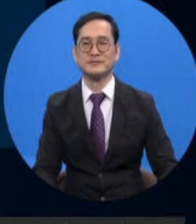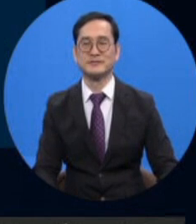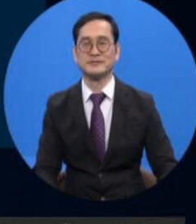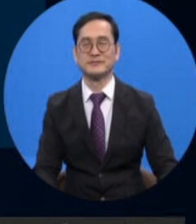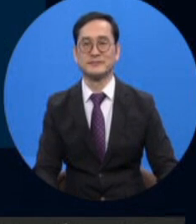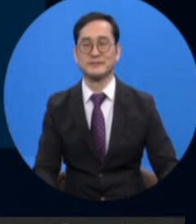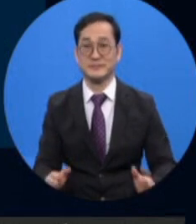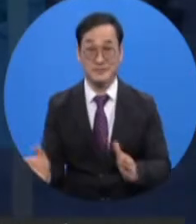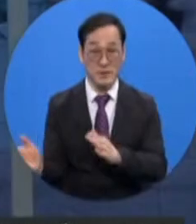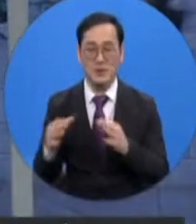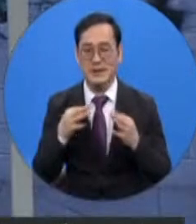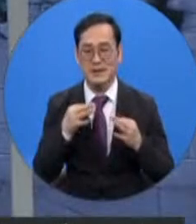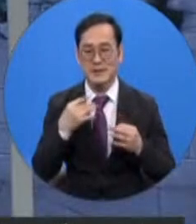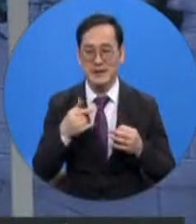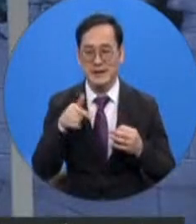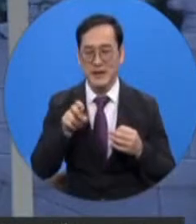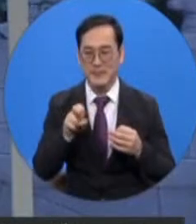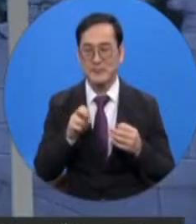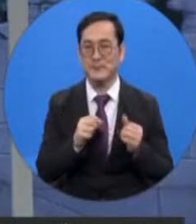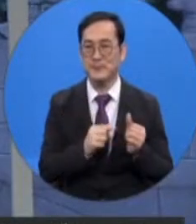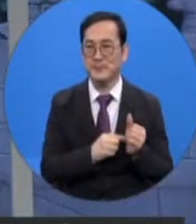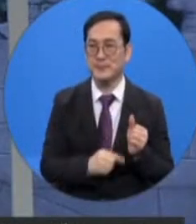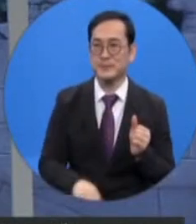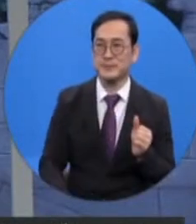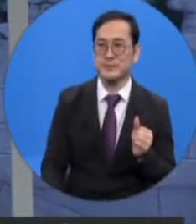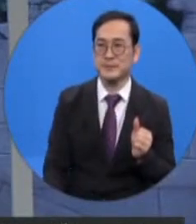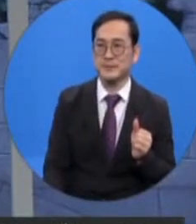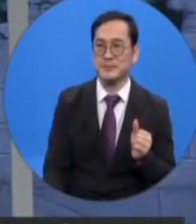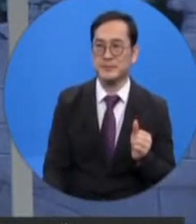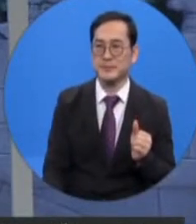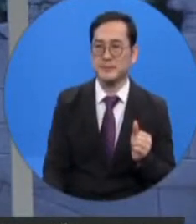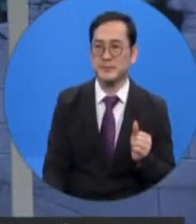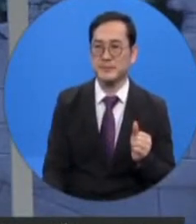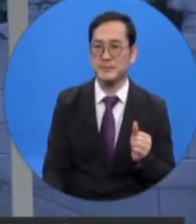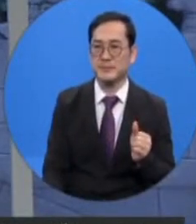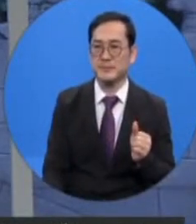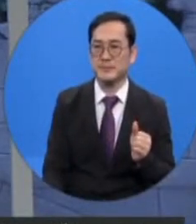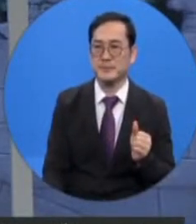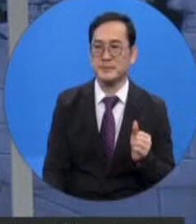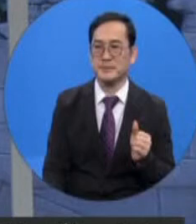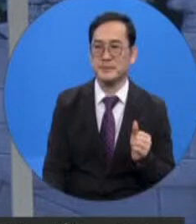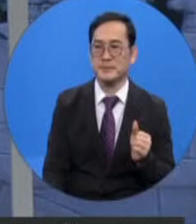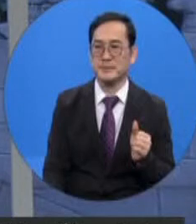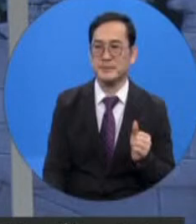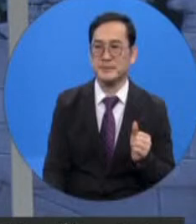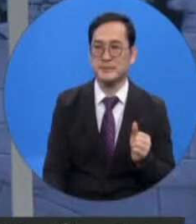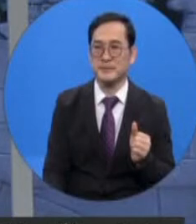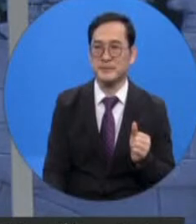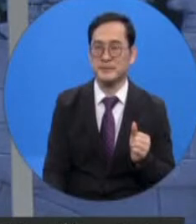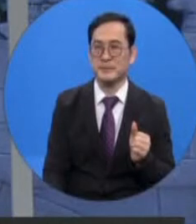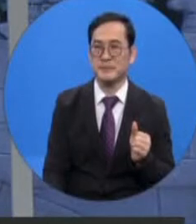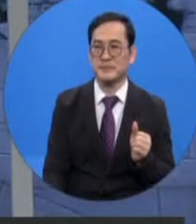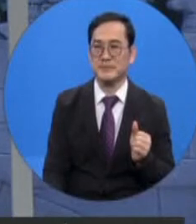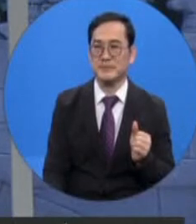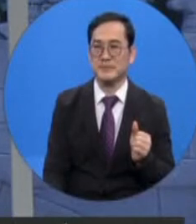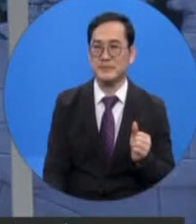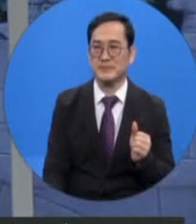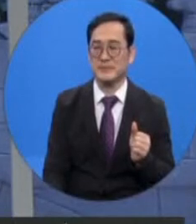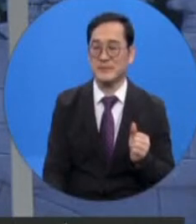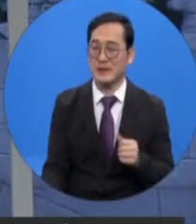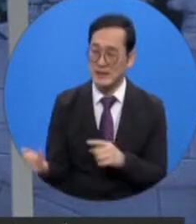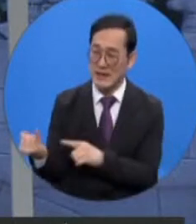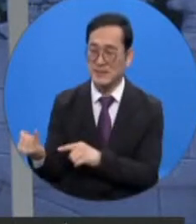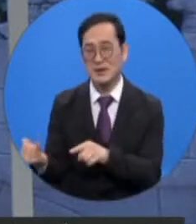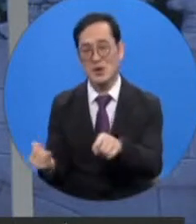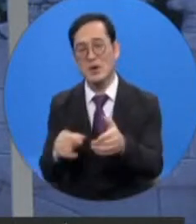의원이 김건희 씨가 기자에게 당신도 털면 안 나올 줄 아느냐라고 말했다라고 주장을